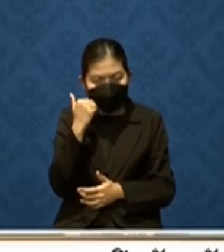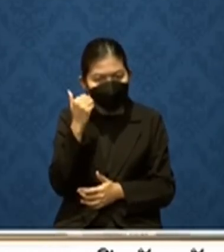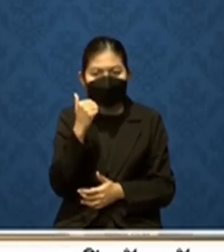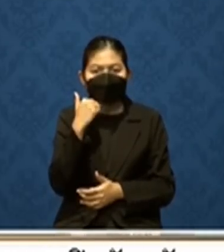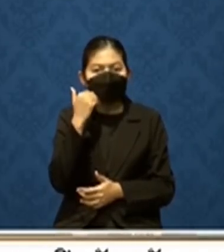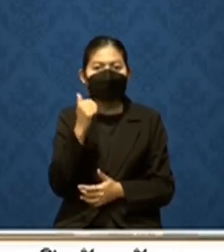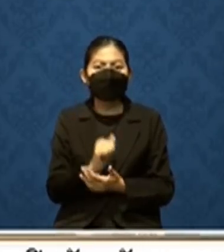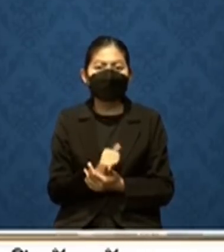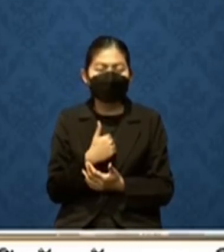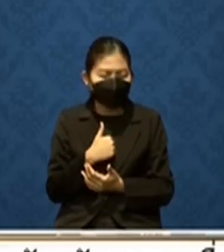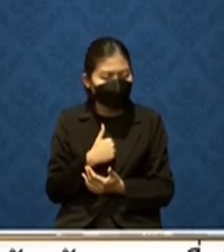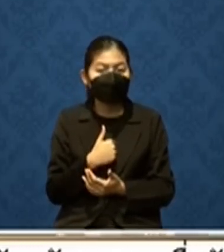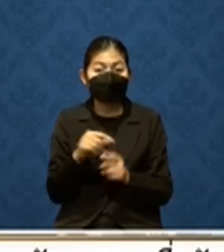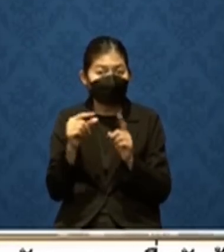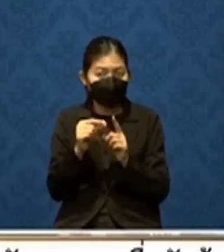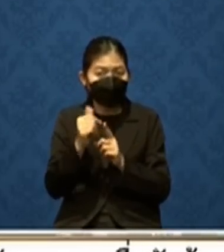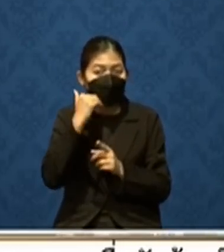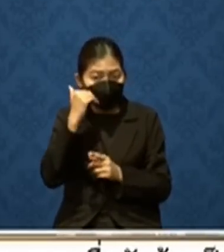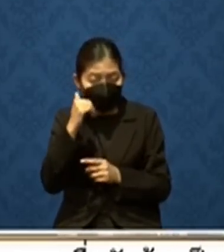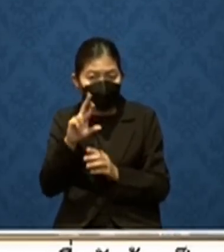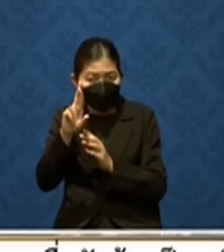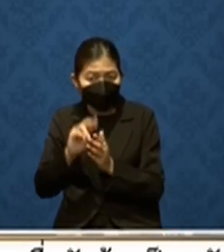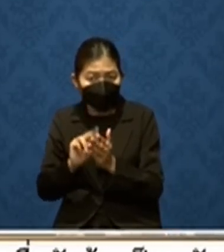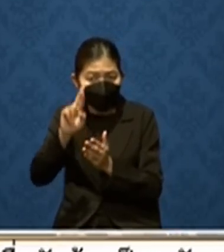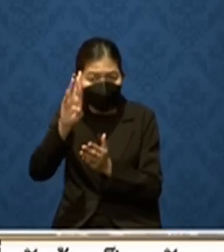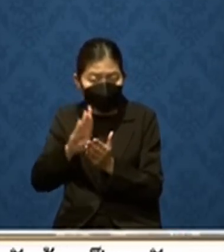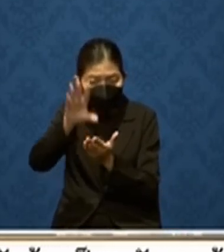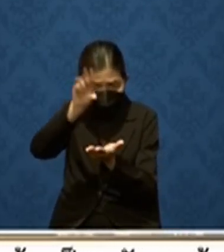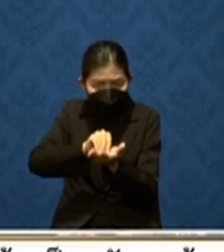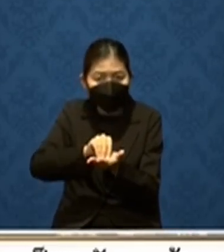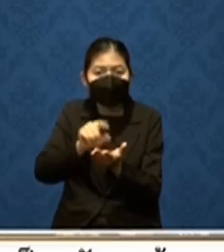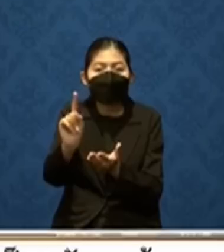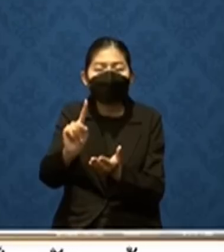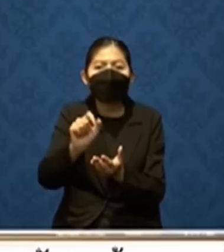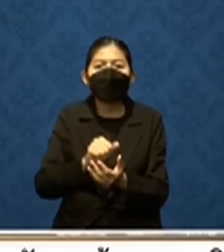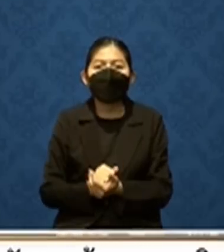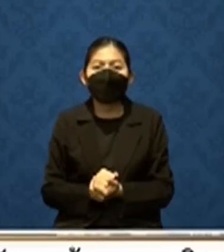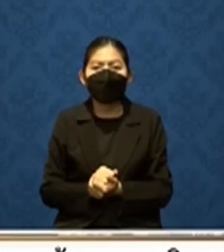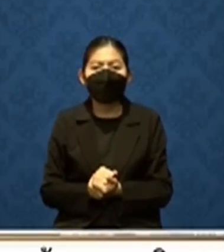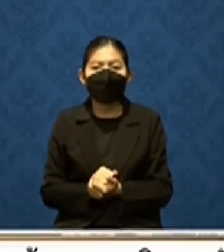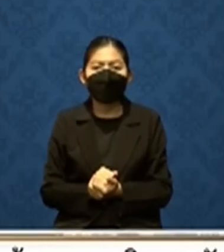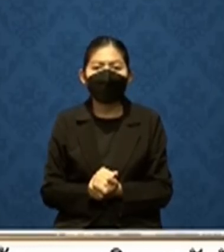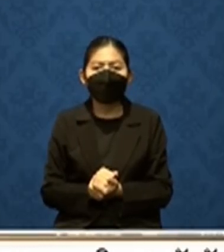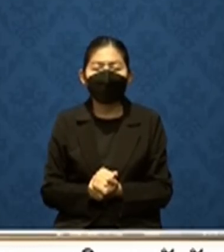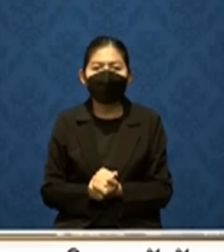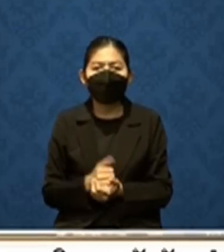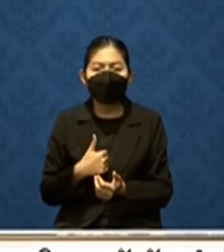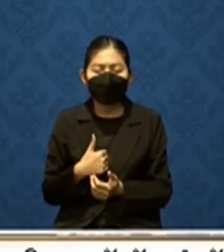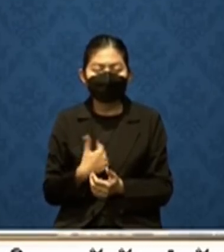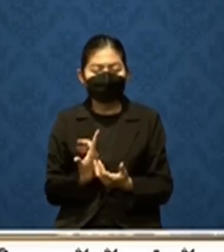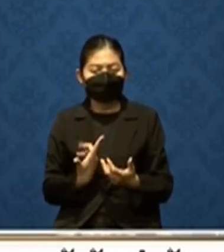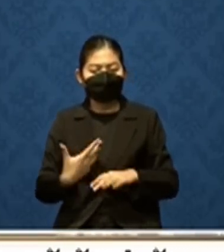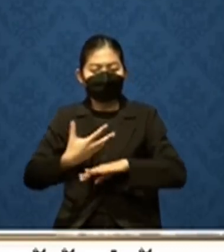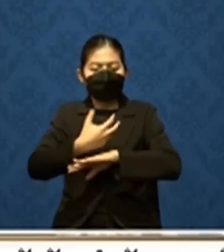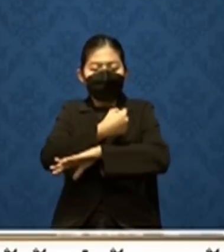อดสูที่สุดผมใช้คำพูดนี้เพื่อบันทึกไว้ในสภานะครับนี่เป็นการเกล้าร่วงการแบ่งแยกอำนาจการปก